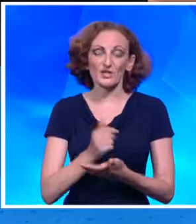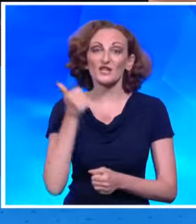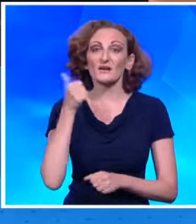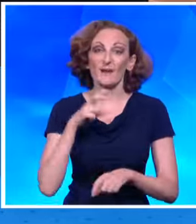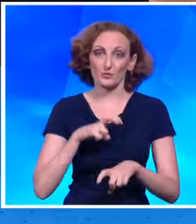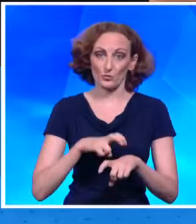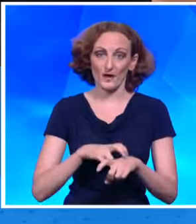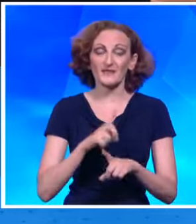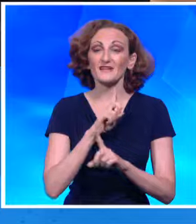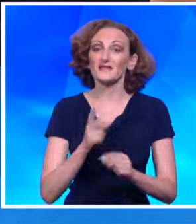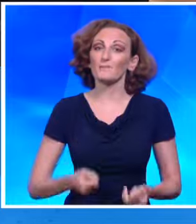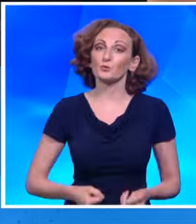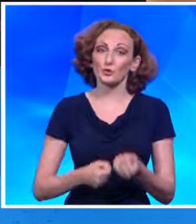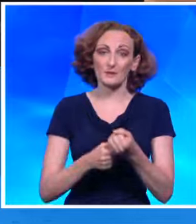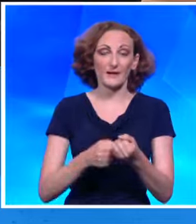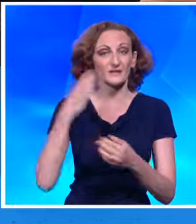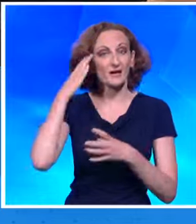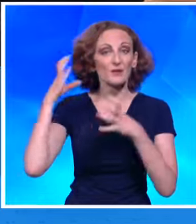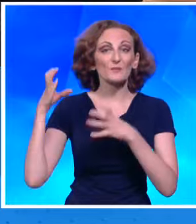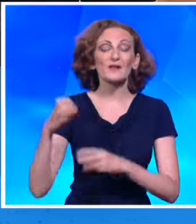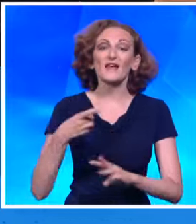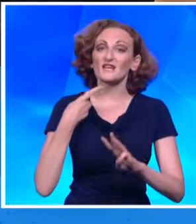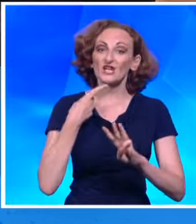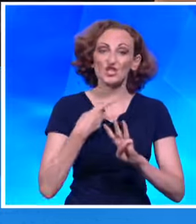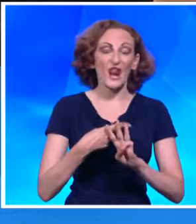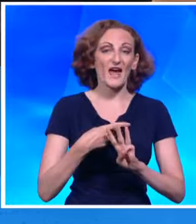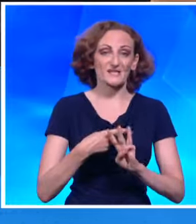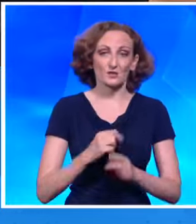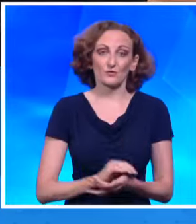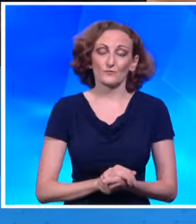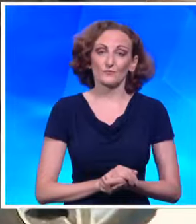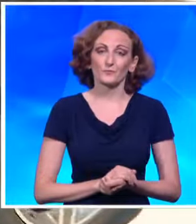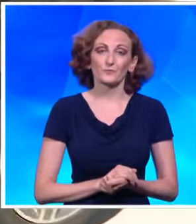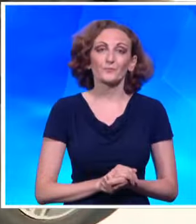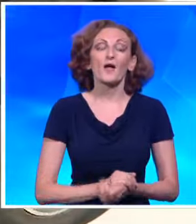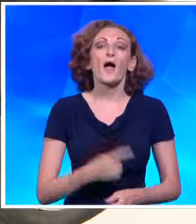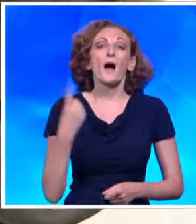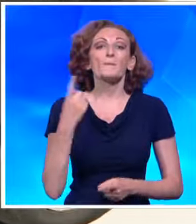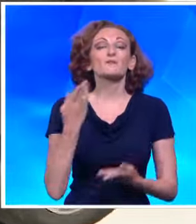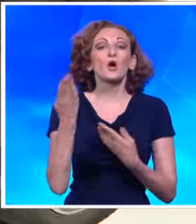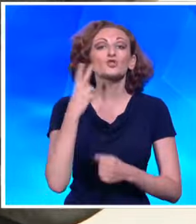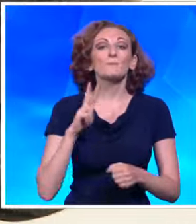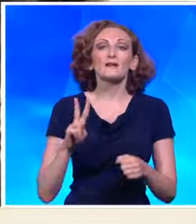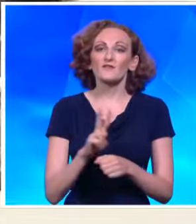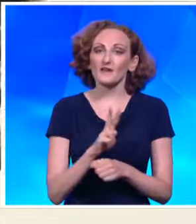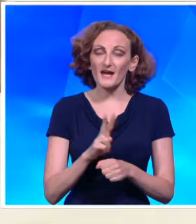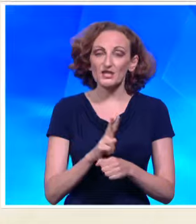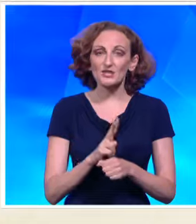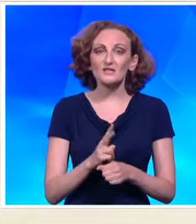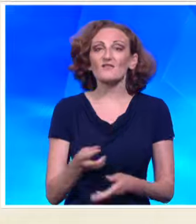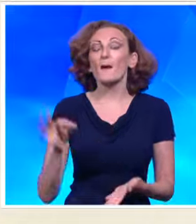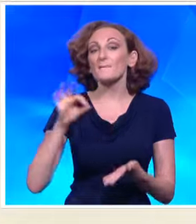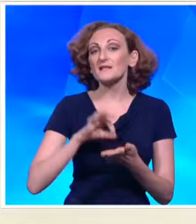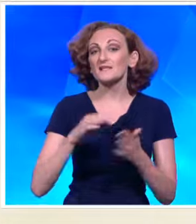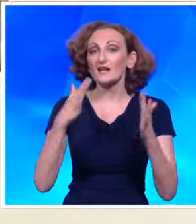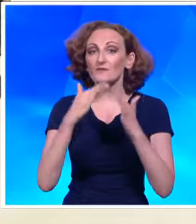Доган да не подкрепят кабинета Желязков. Ето и подробностите. Първи още преди 12 на обяд в сарайте пристигна